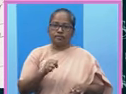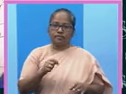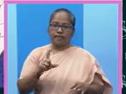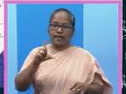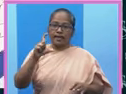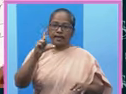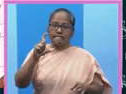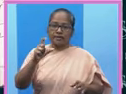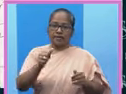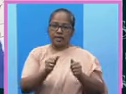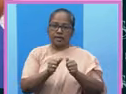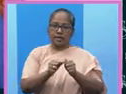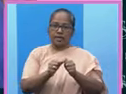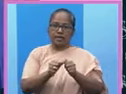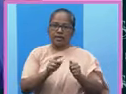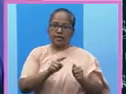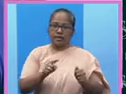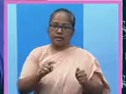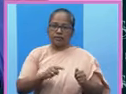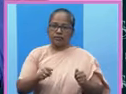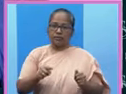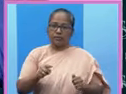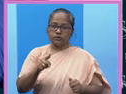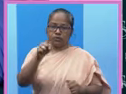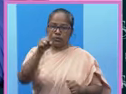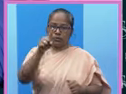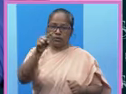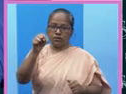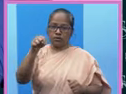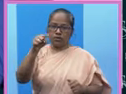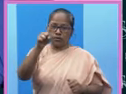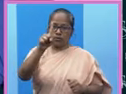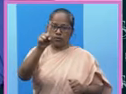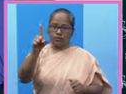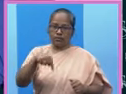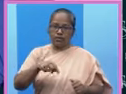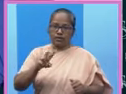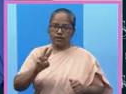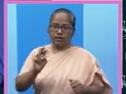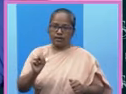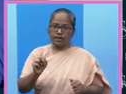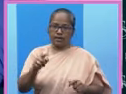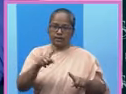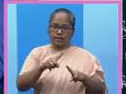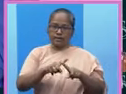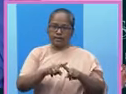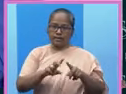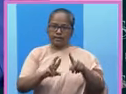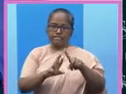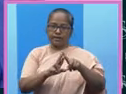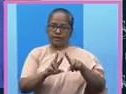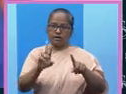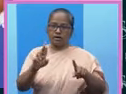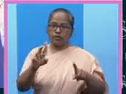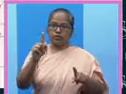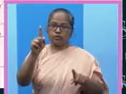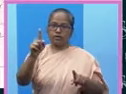வட்டக்கோண பகுதியின் பரப்பளவு என்னவாக இருக்கும், 1/n இன்ட்டு பை ஆர் ஸ்கொயர் சதுர